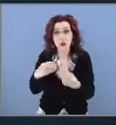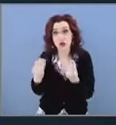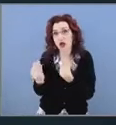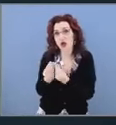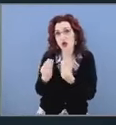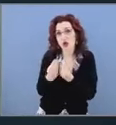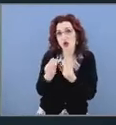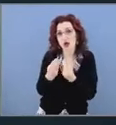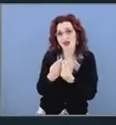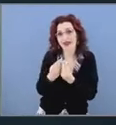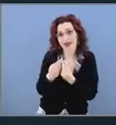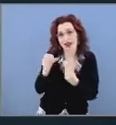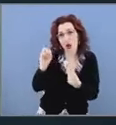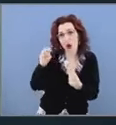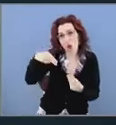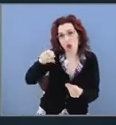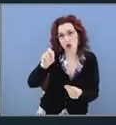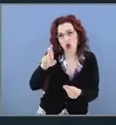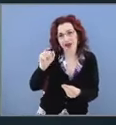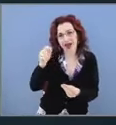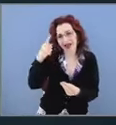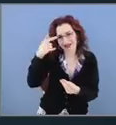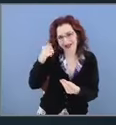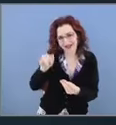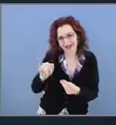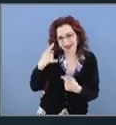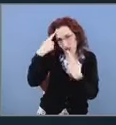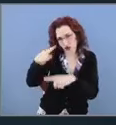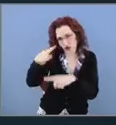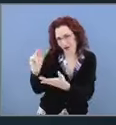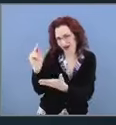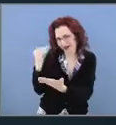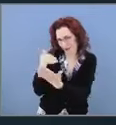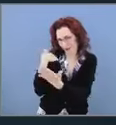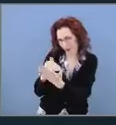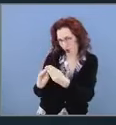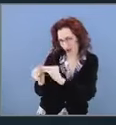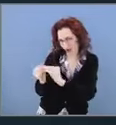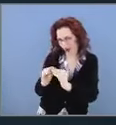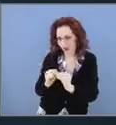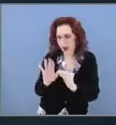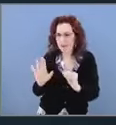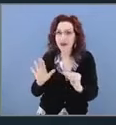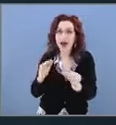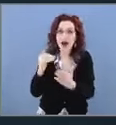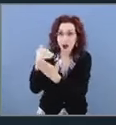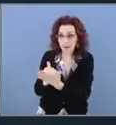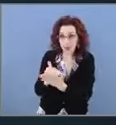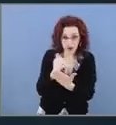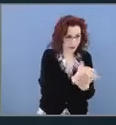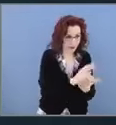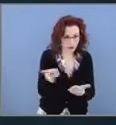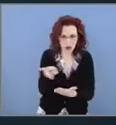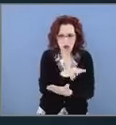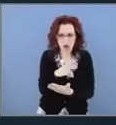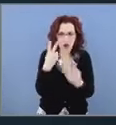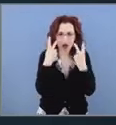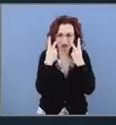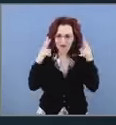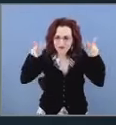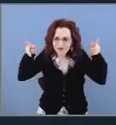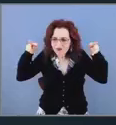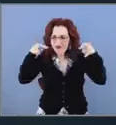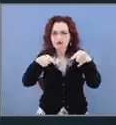Onorati. Queste due programmazioni hanno un'unica vision e un unico obiettivo, quello di fare sistema